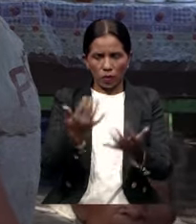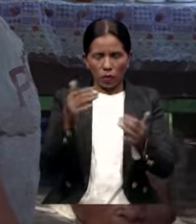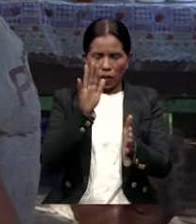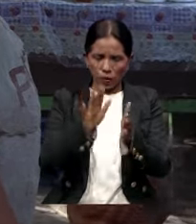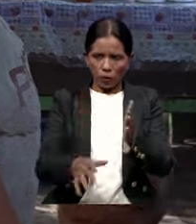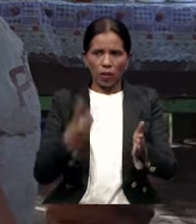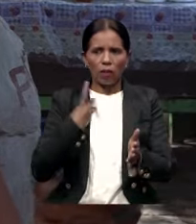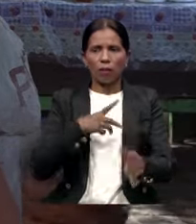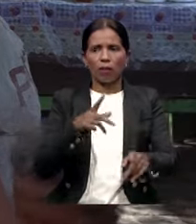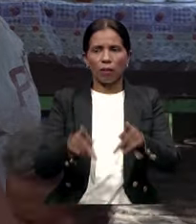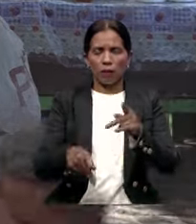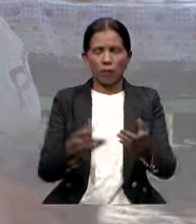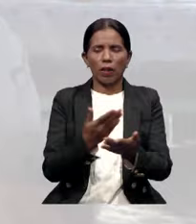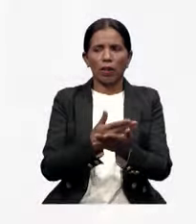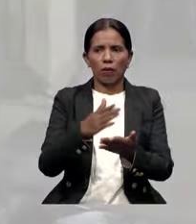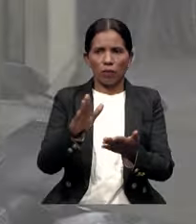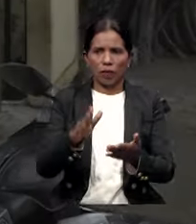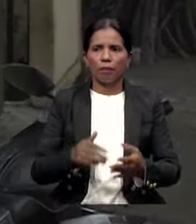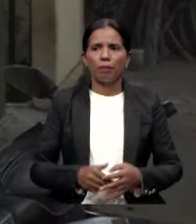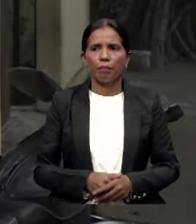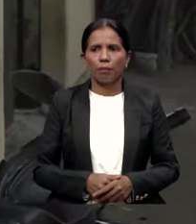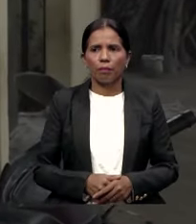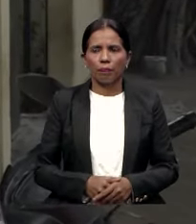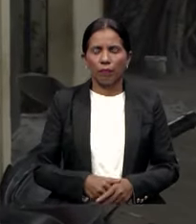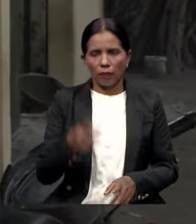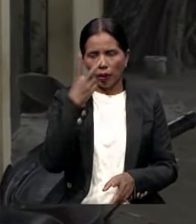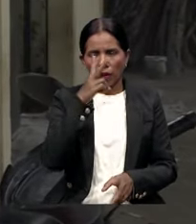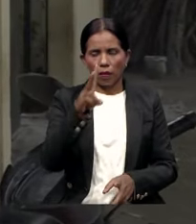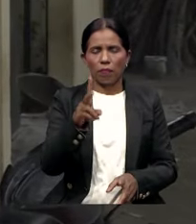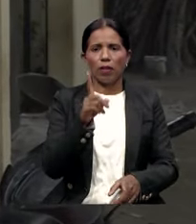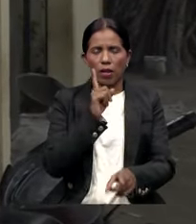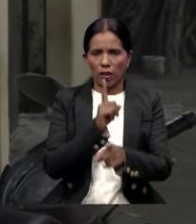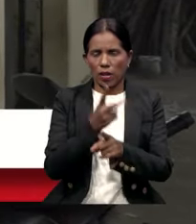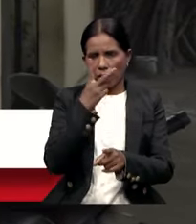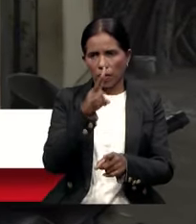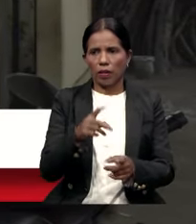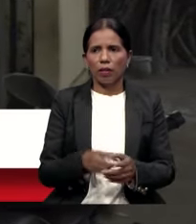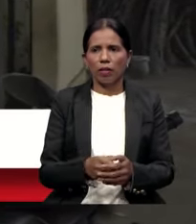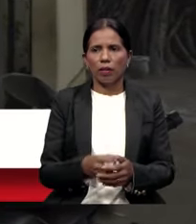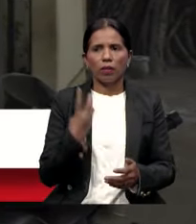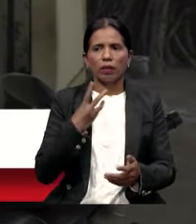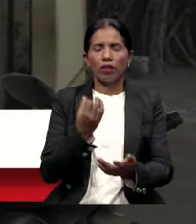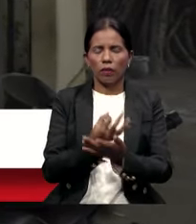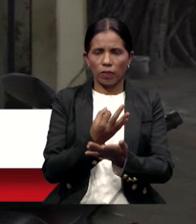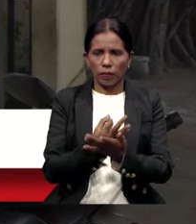tu amba ami pou bele ami pou hola bele. Biak hari ba real dari agora itni orsamen tu ba